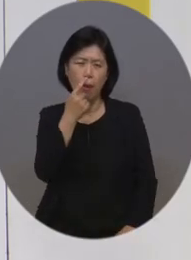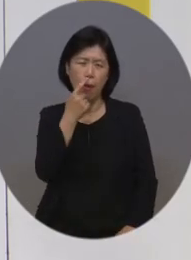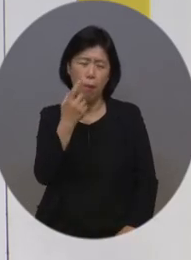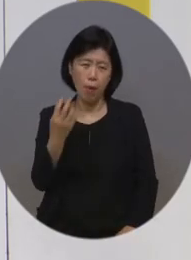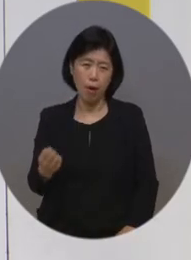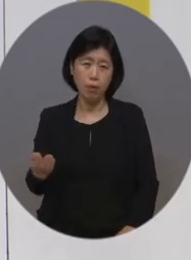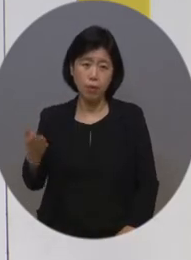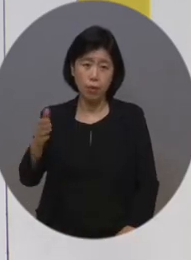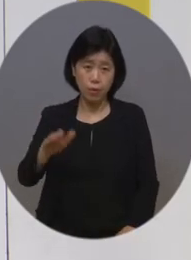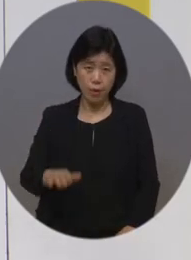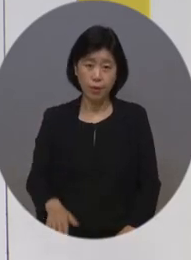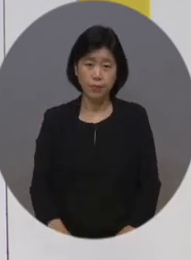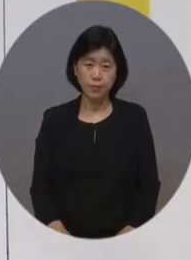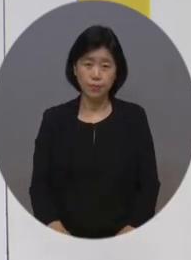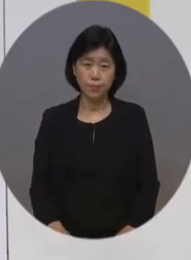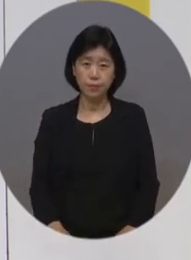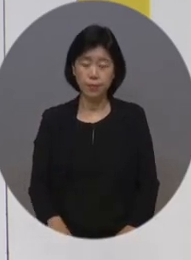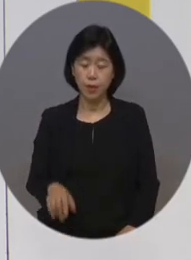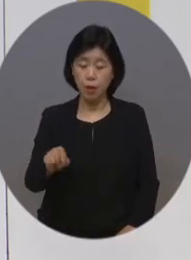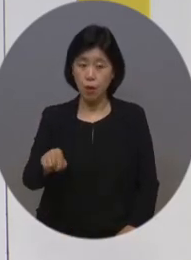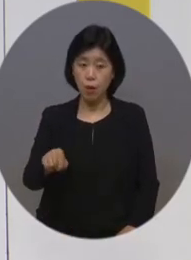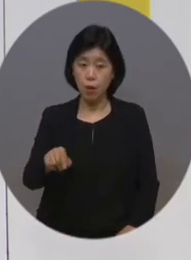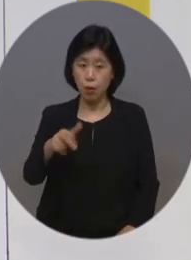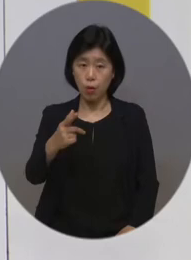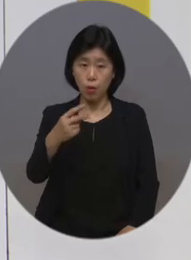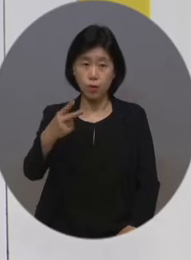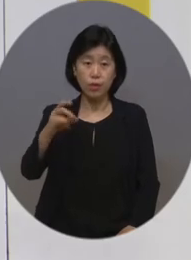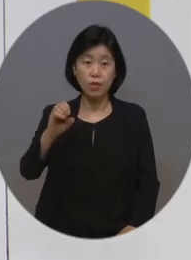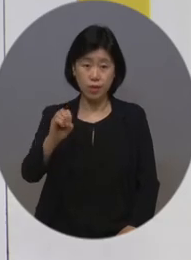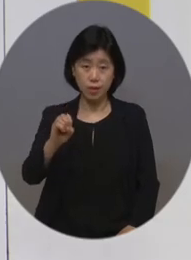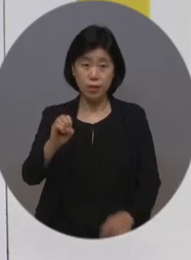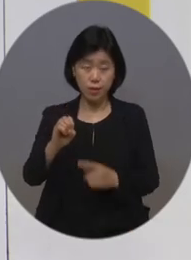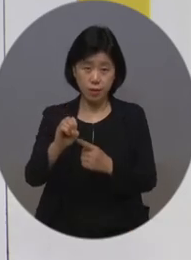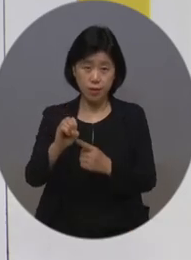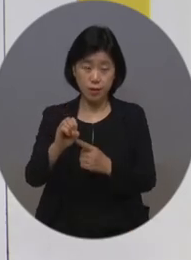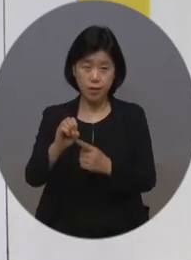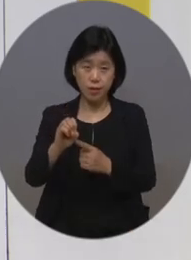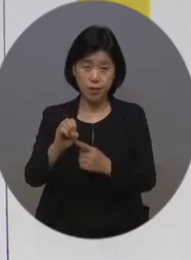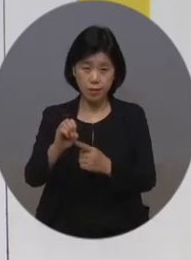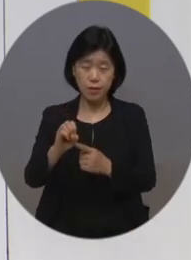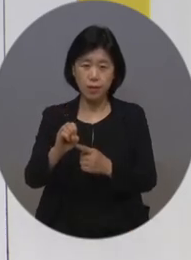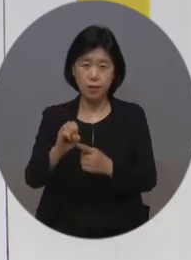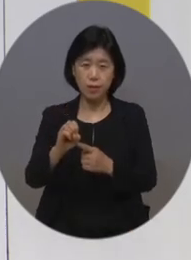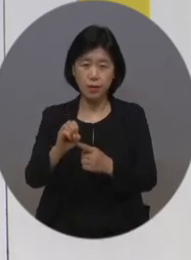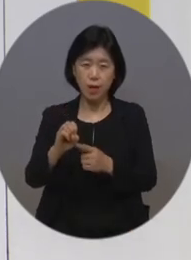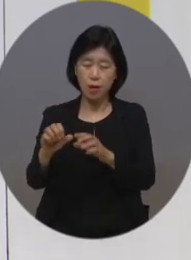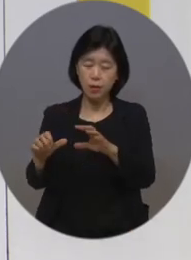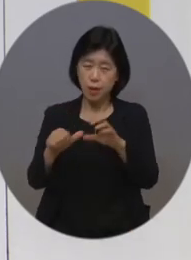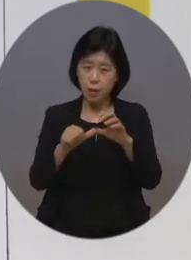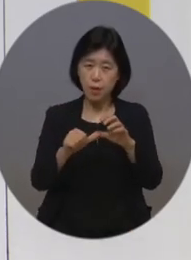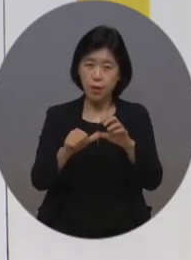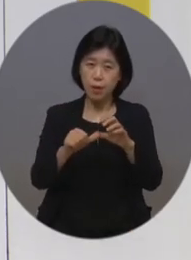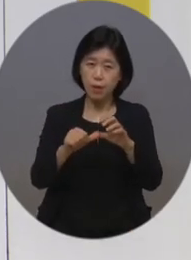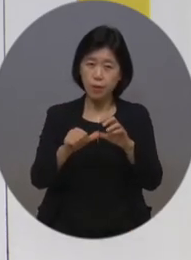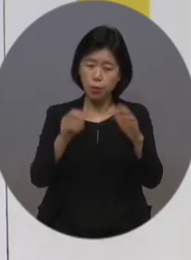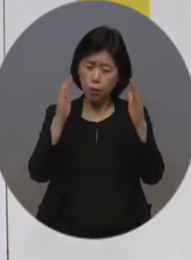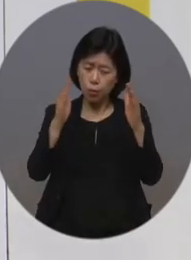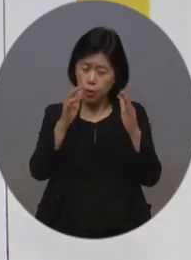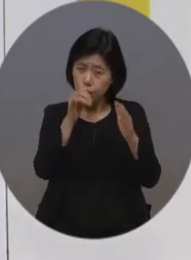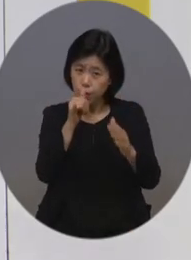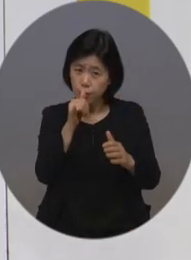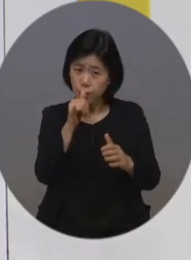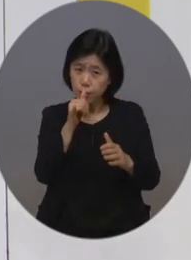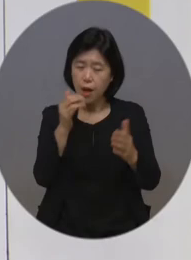ai 를 가지고 어떤 이 학습에 도움을 받을 수 있는 것은 국가에서 저는 교실에 다 깔아 줘야 된다고 생각해요 요거 네